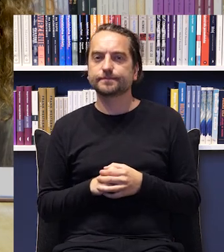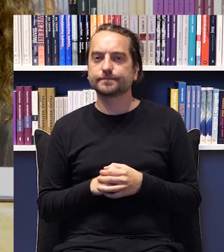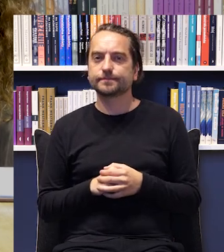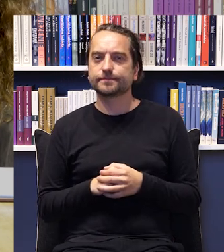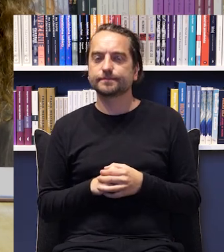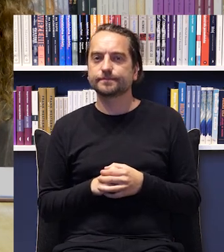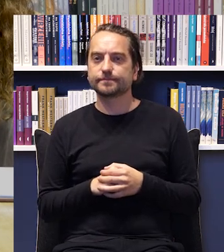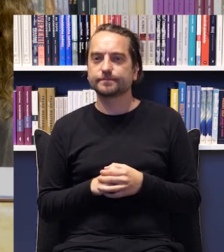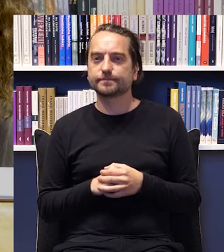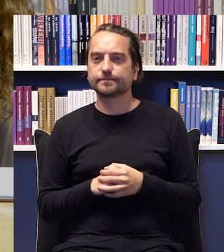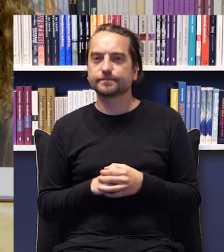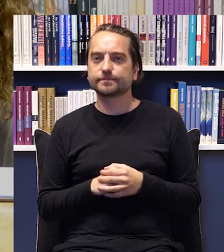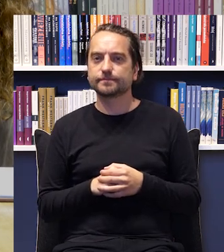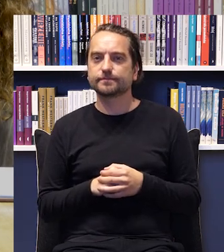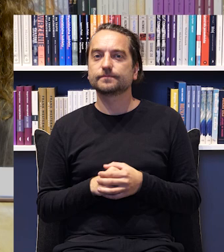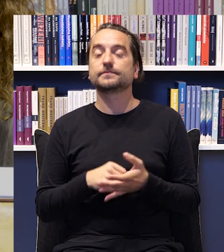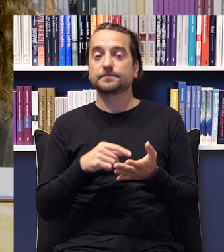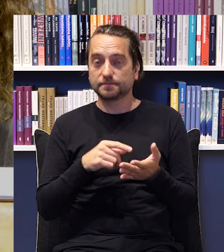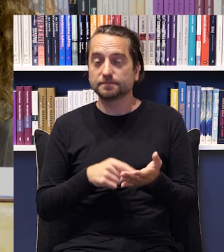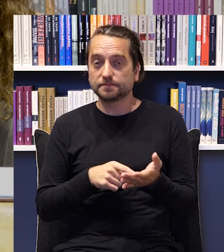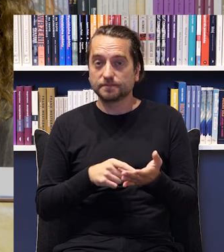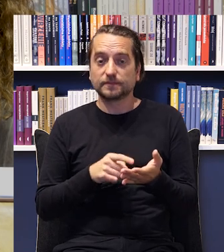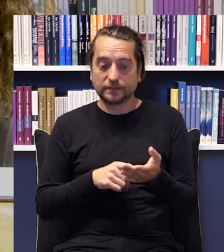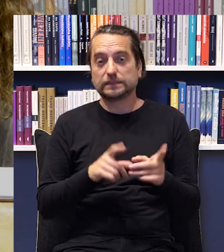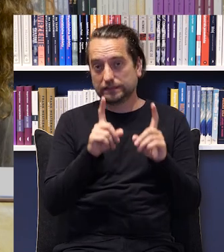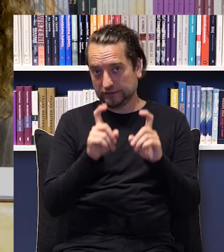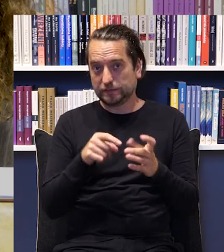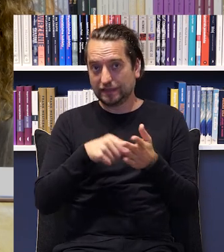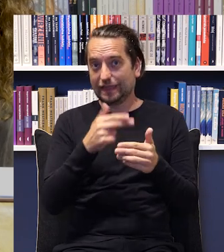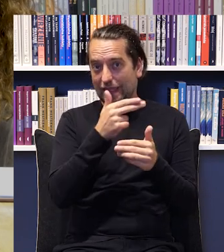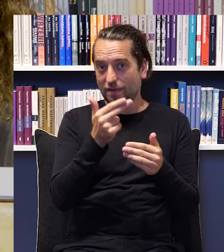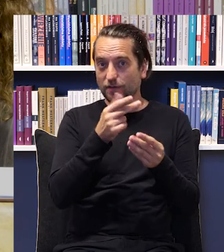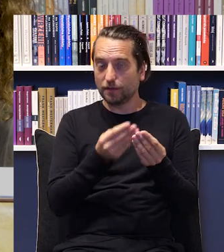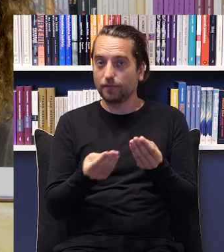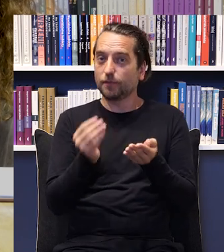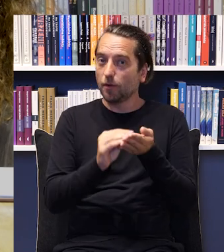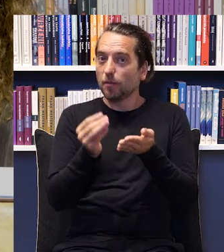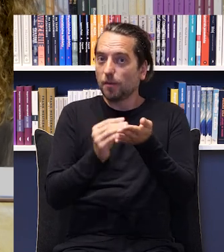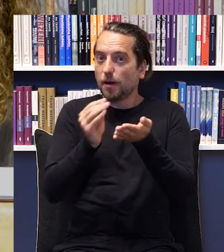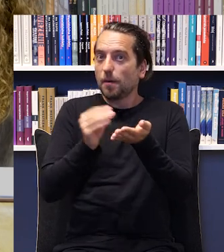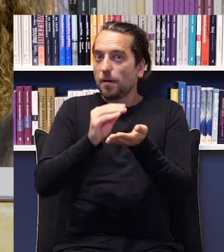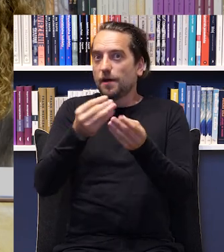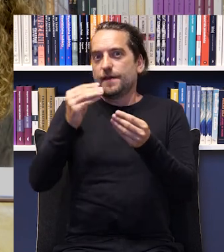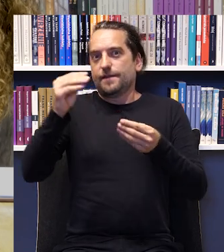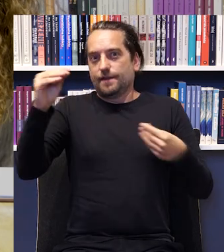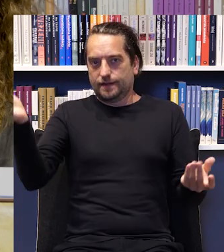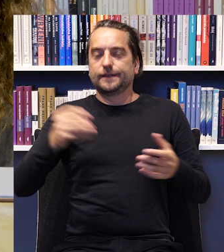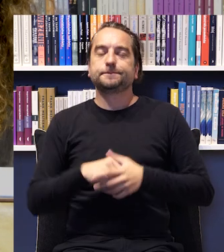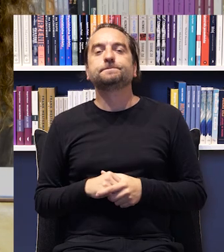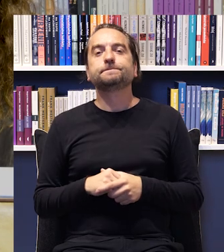jakby zaczęłam to i to po prostu się gdzieś tam nawarstwiało i nawarstwiało. I rzeczywiście mówię o tym punkcie